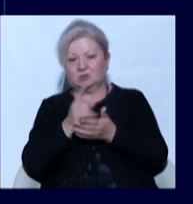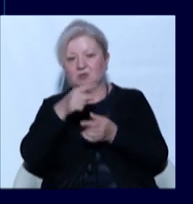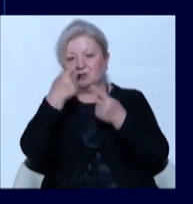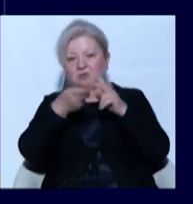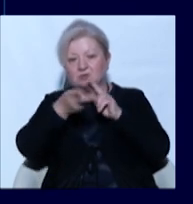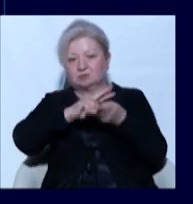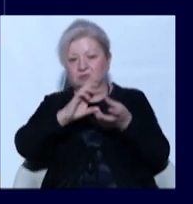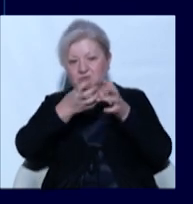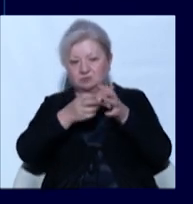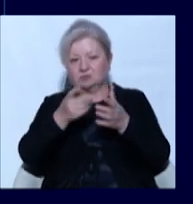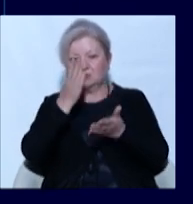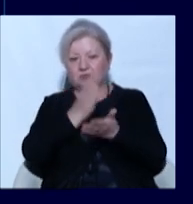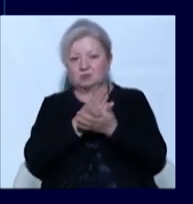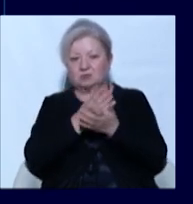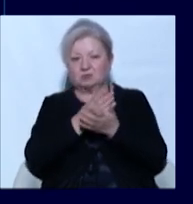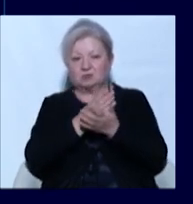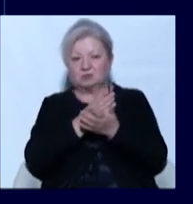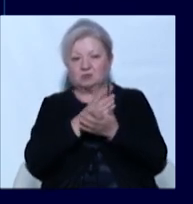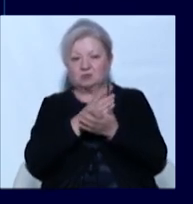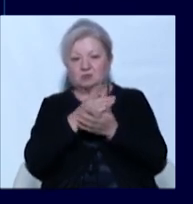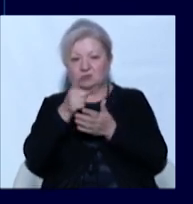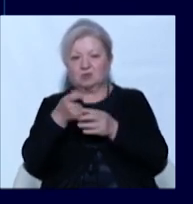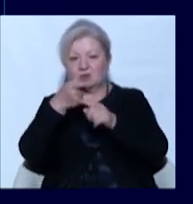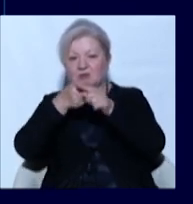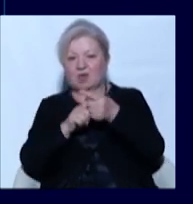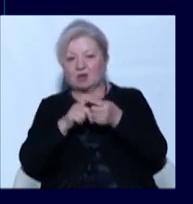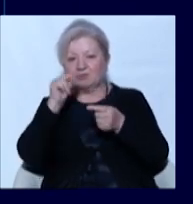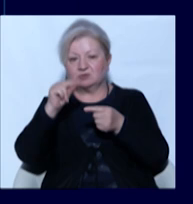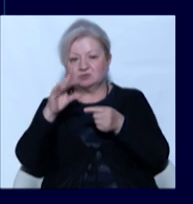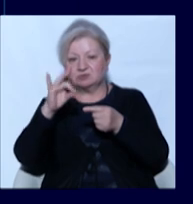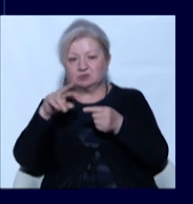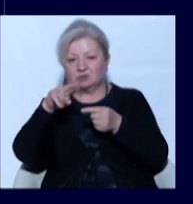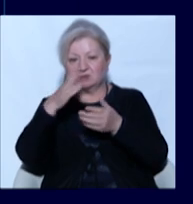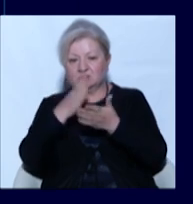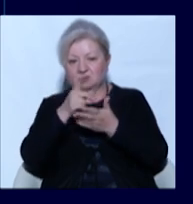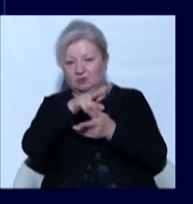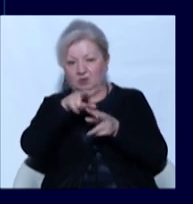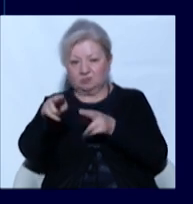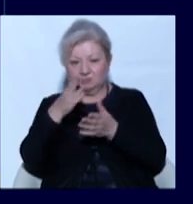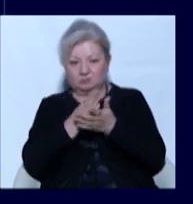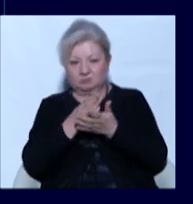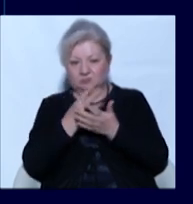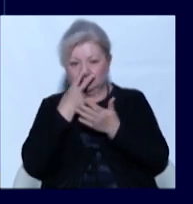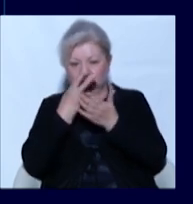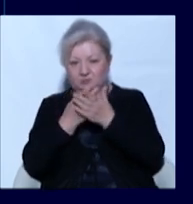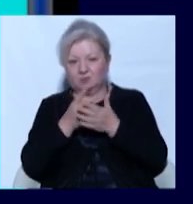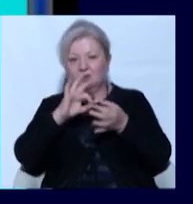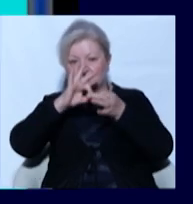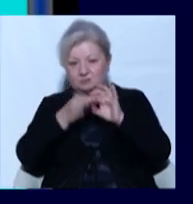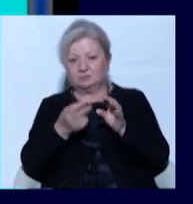გაჩნდა ჭრილთან ერთად ეგრეთ წოდებული ნახევარჭრილი. მოდი თამაში გავერკვეთ უფრო დეტალურად.